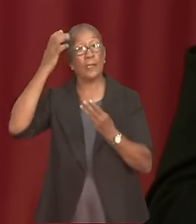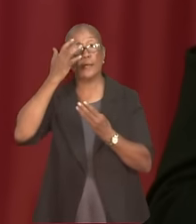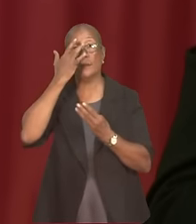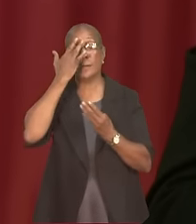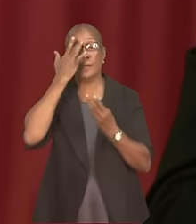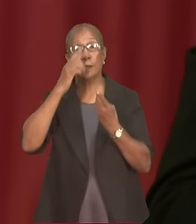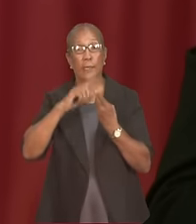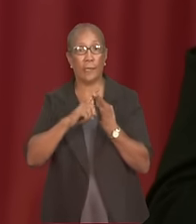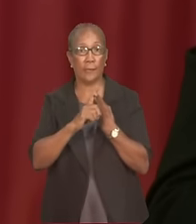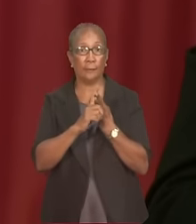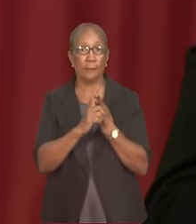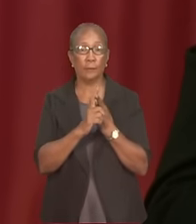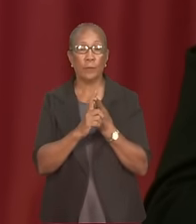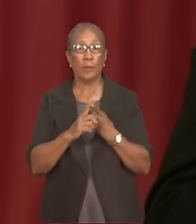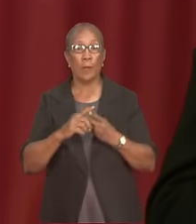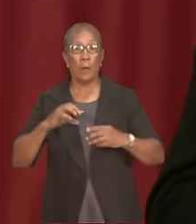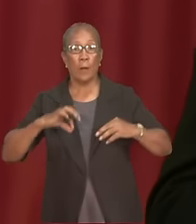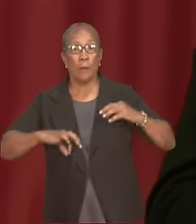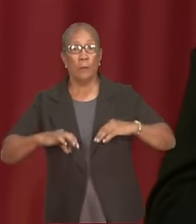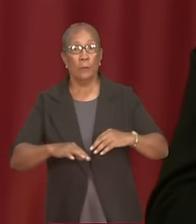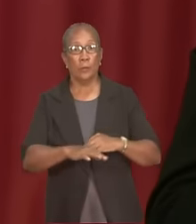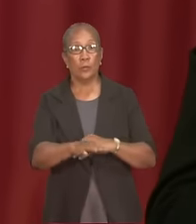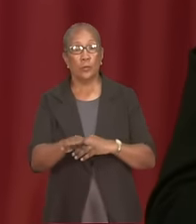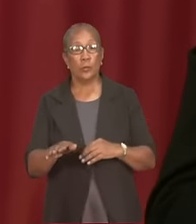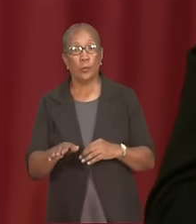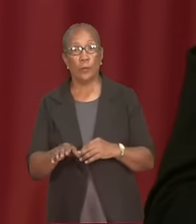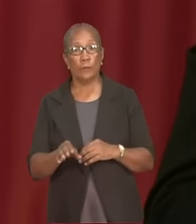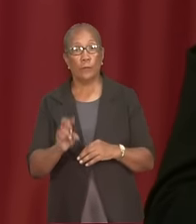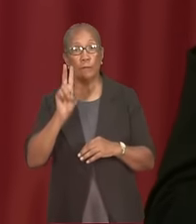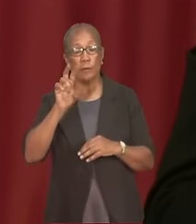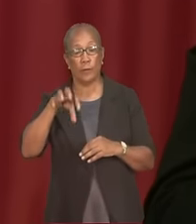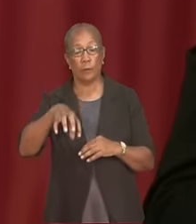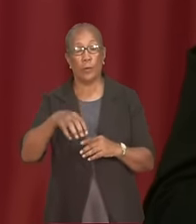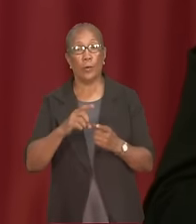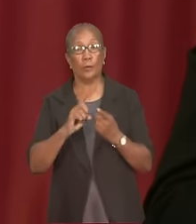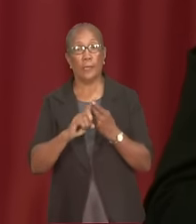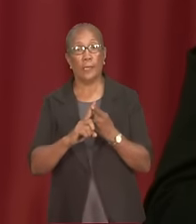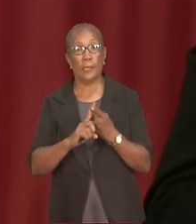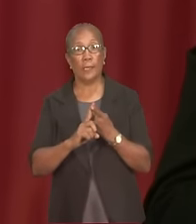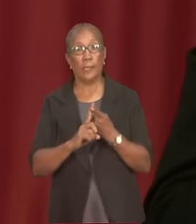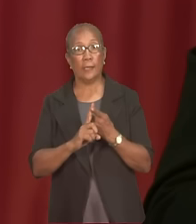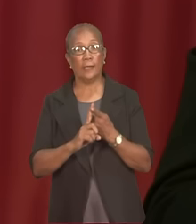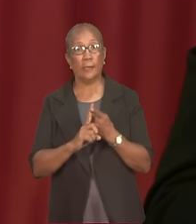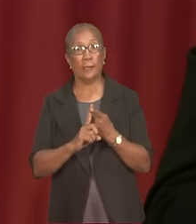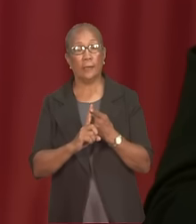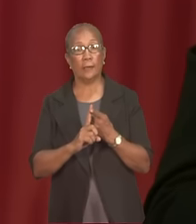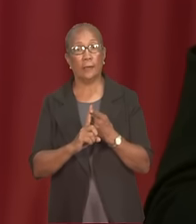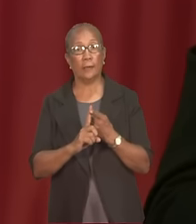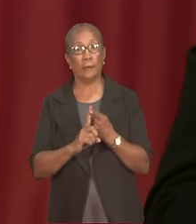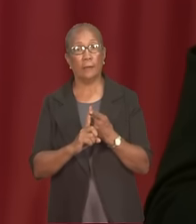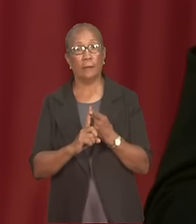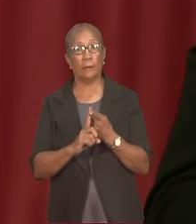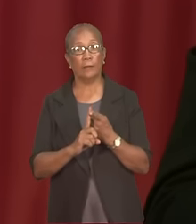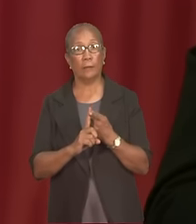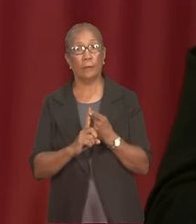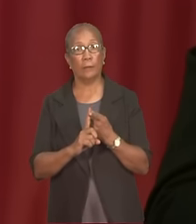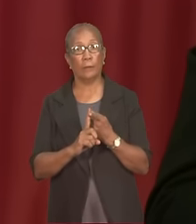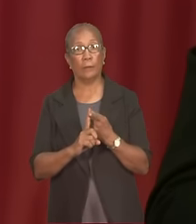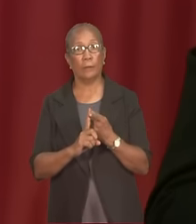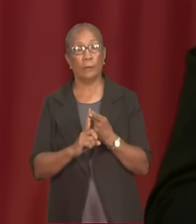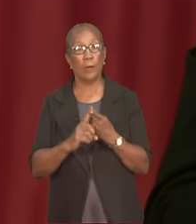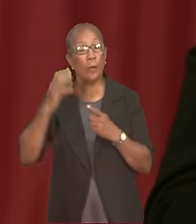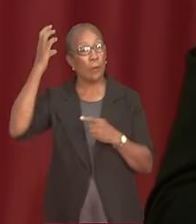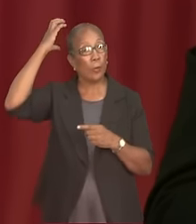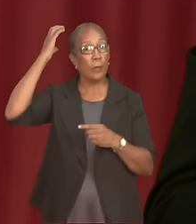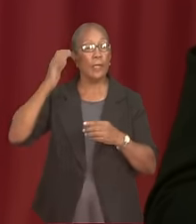Bij het bestuur van OWAS. 1 is de lopende kwestie rondom de ontslagen